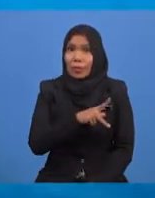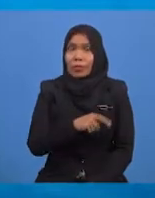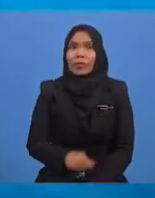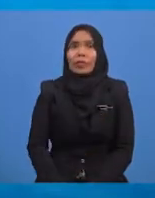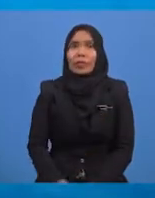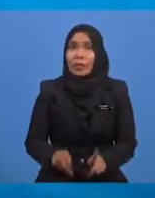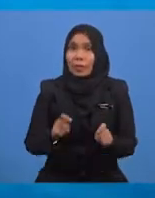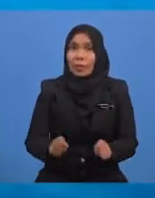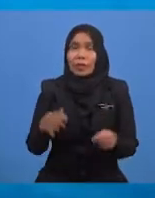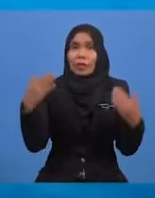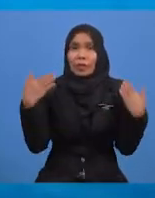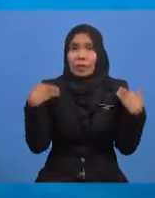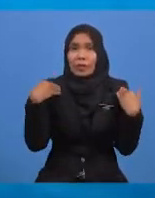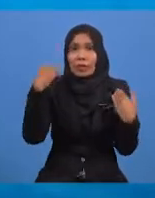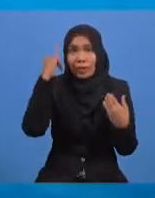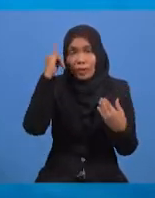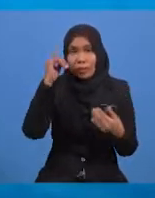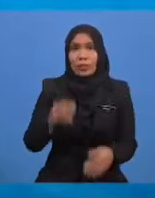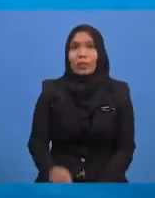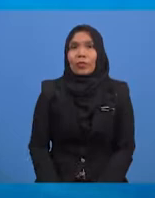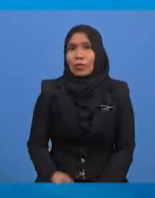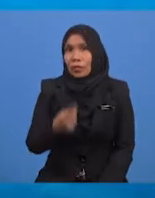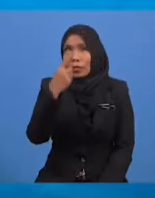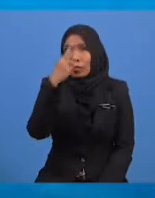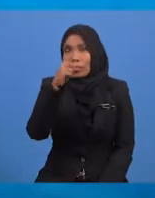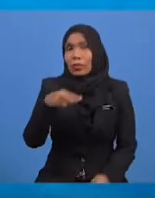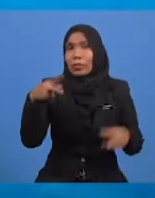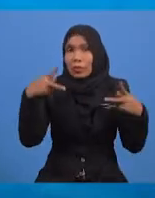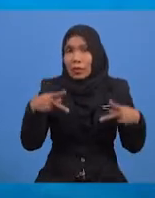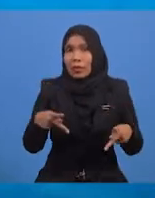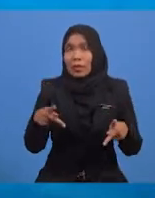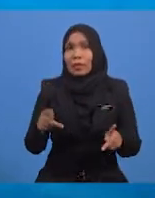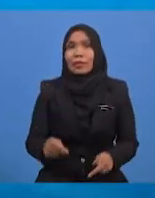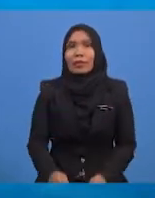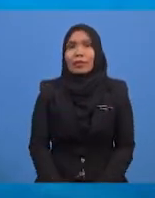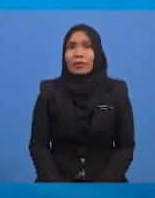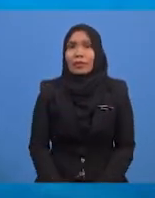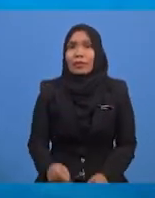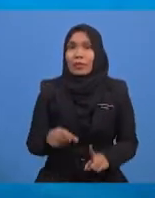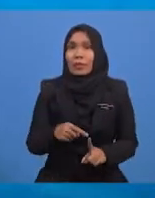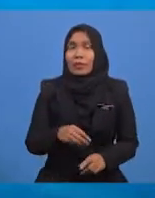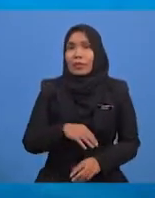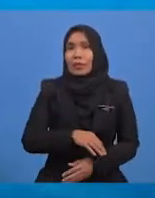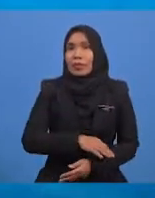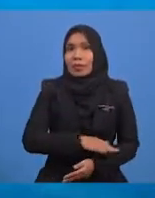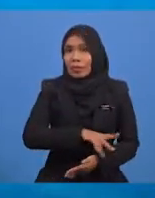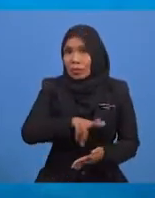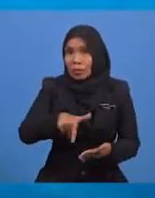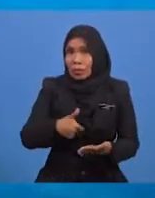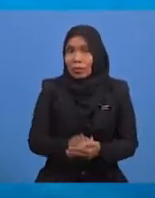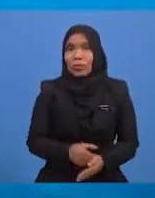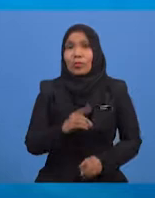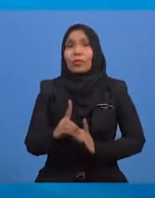mempunyai ilmu dan tahu menggunakan internet bagi memudahkannya berurusan dengan pembekal